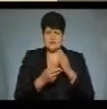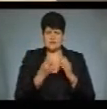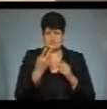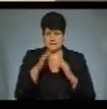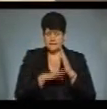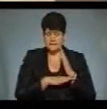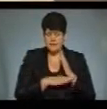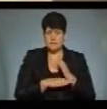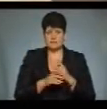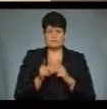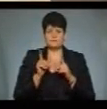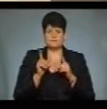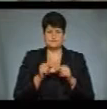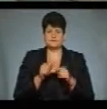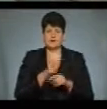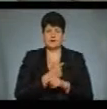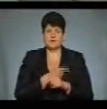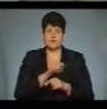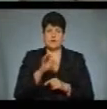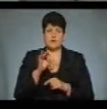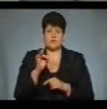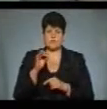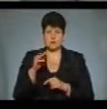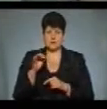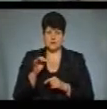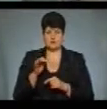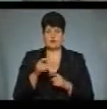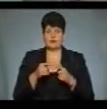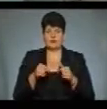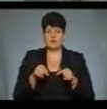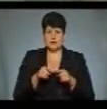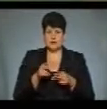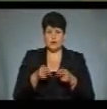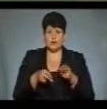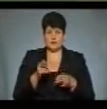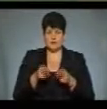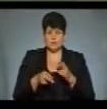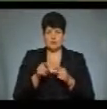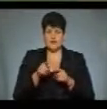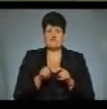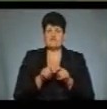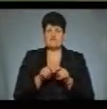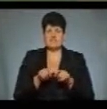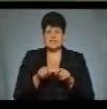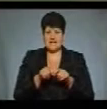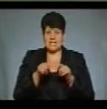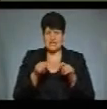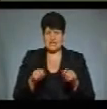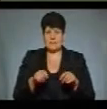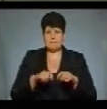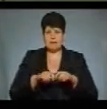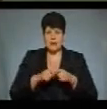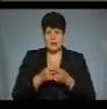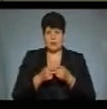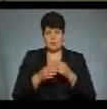Тернопільській університетській лікарні. В ортопедичному відділенні оперують травмовану жінку. У неї відкритий перелом правої ноги,